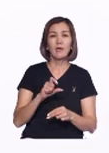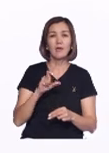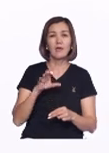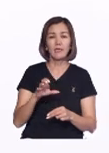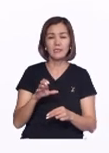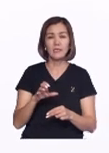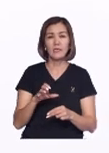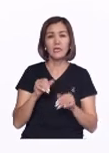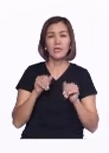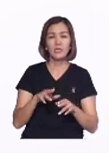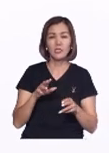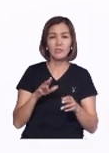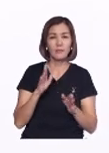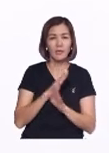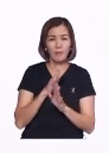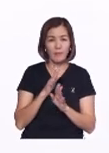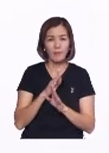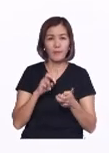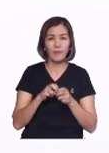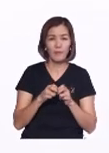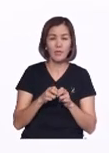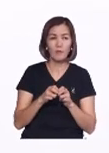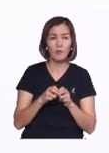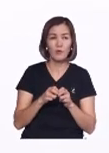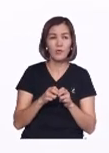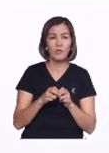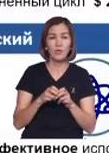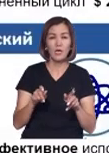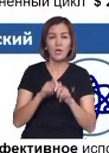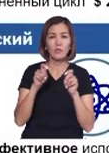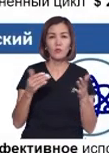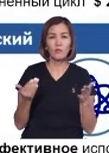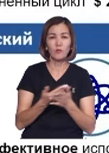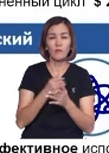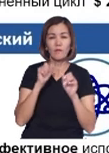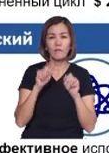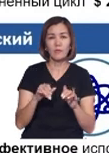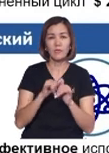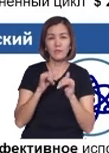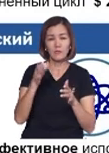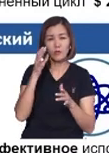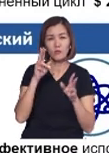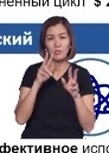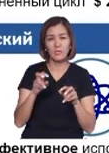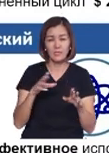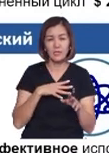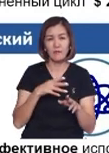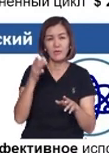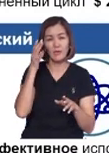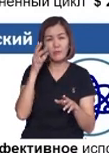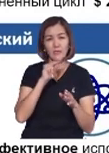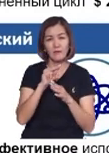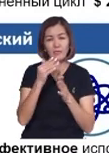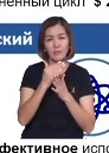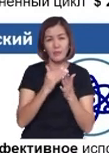только энергетические и экологические задачи, а также откроет новые возможности для развития научных исследований, образовательных